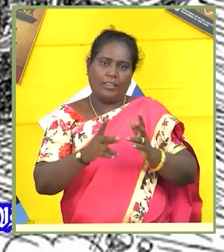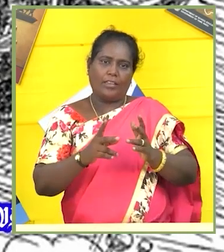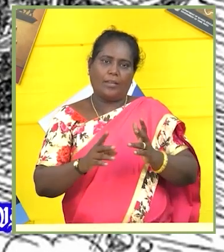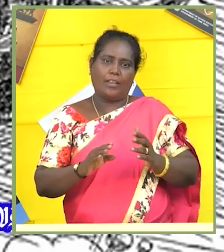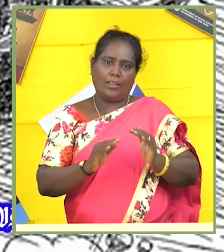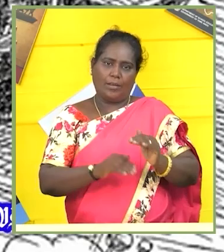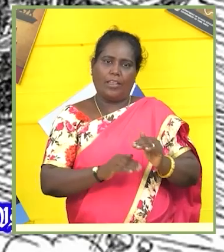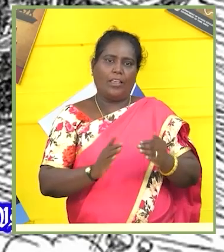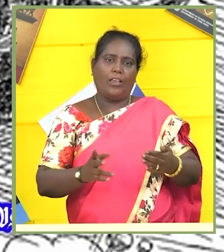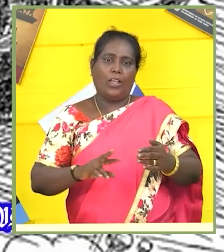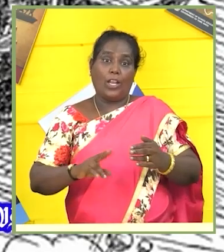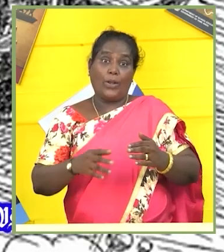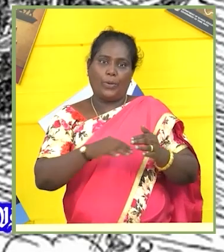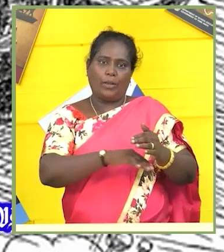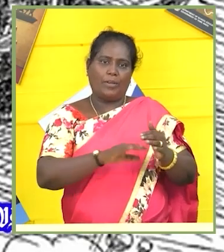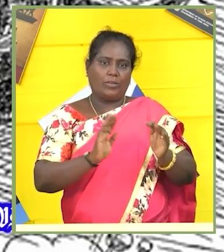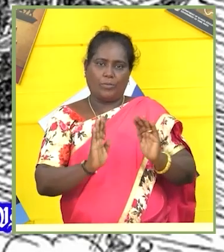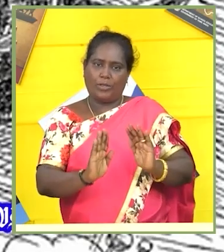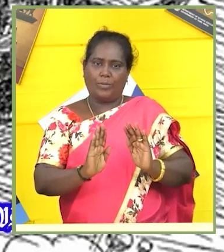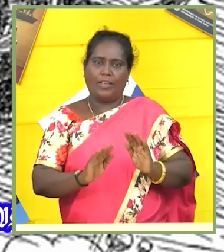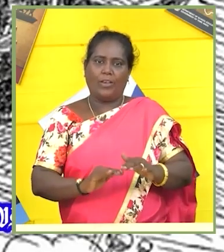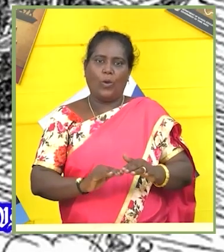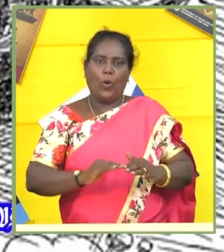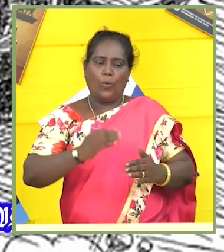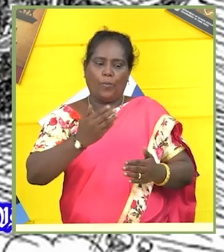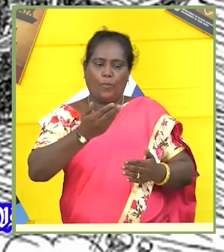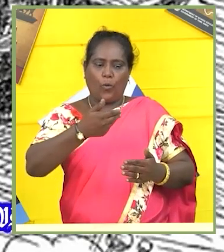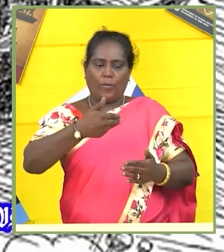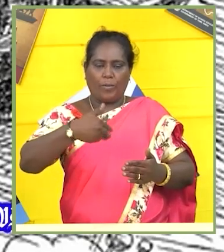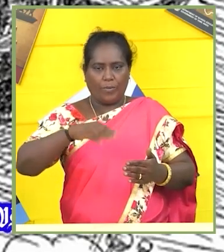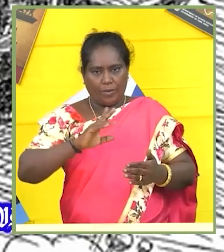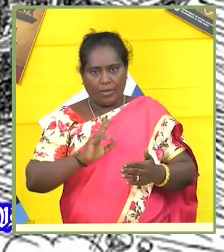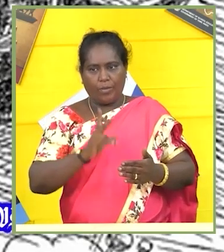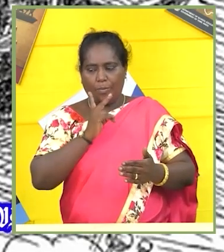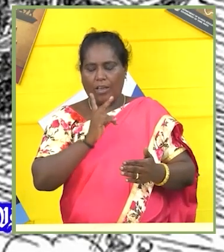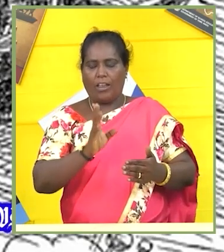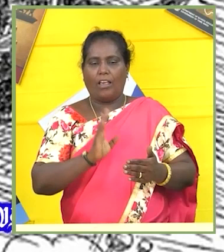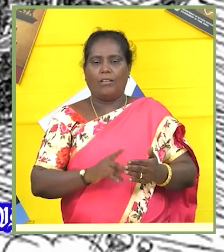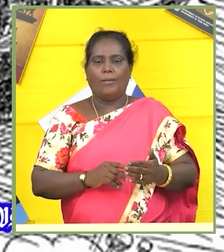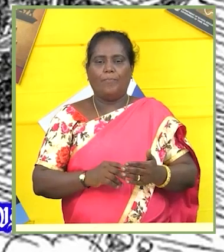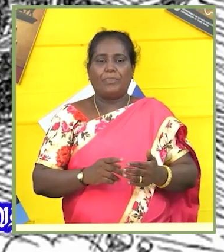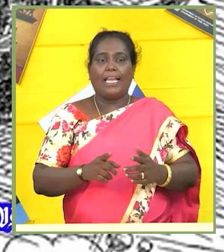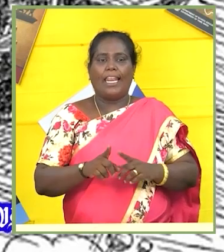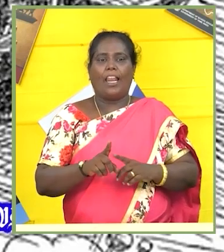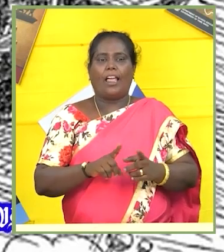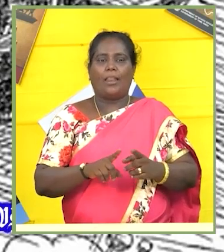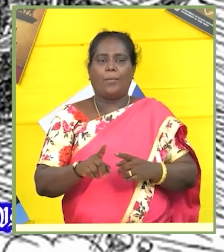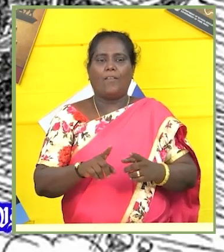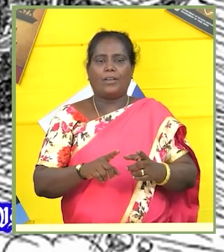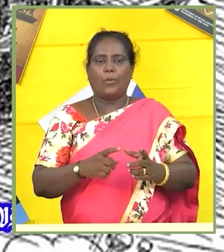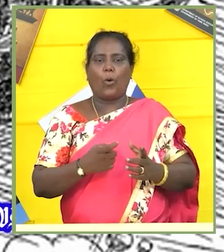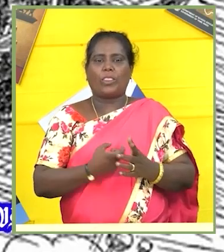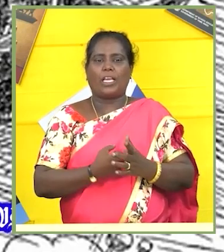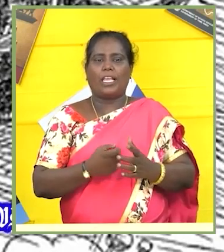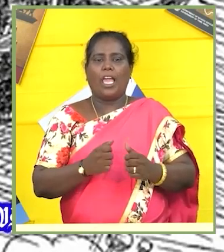பயலு நட்டக்கல்லே அக்கல். சரி, நடுகள் மட்டும்தான் இதற்கான சான்றா? இல்லை, அதற்கான ஓவியங்களும் இருக்குது. அதாவது ஏறு